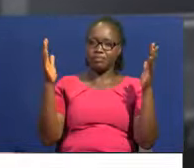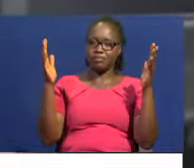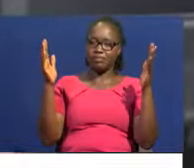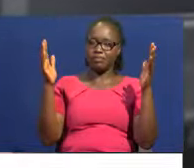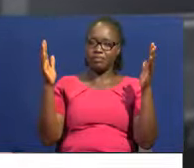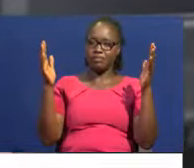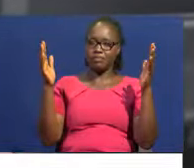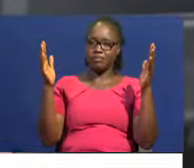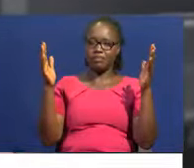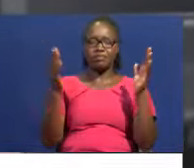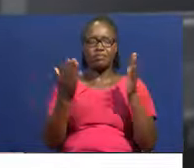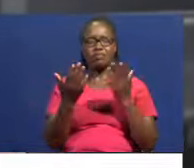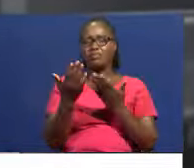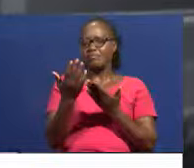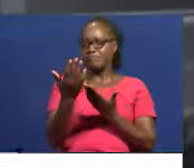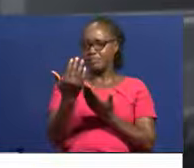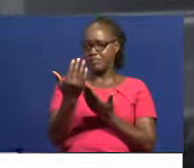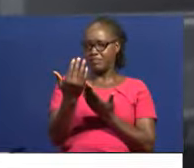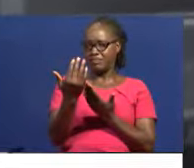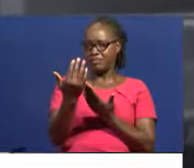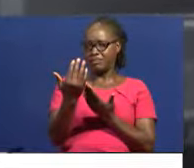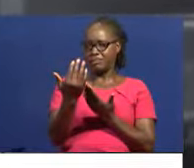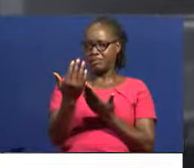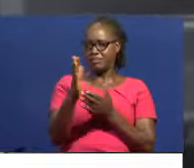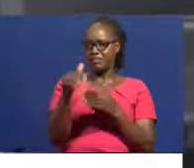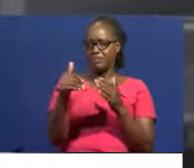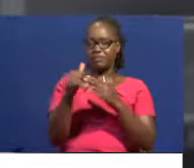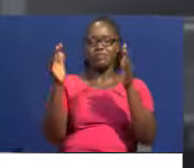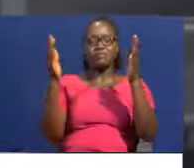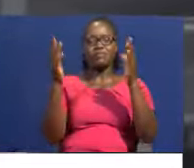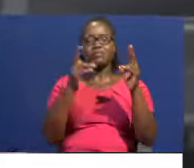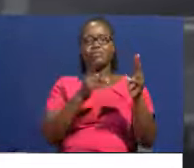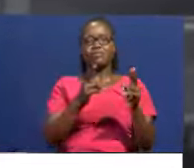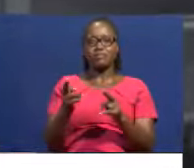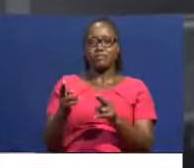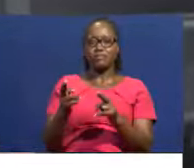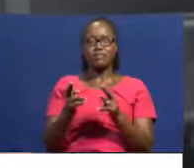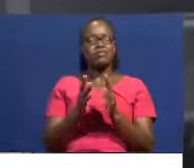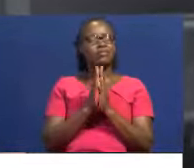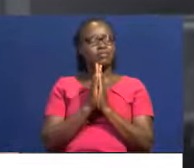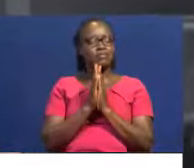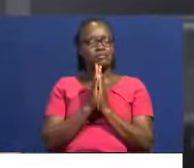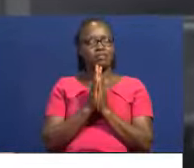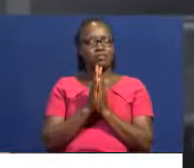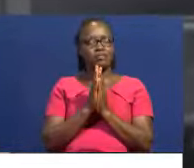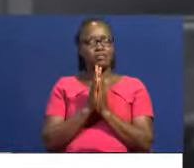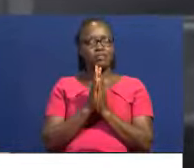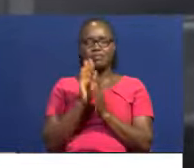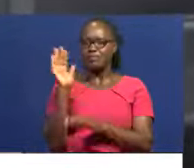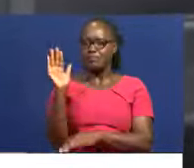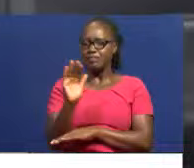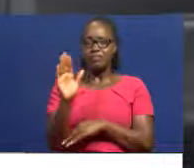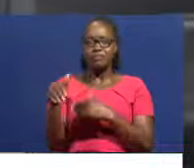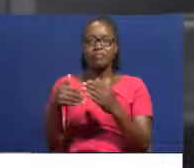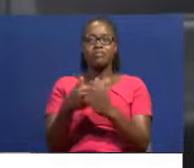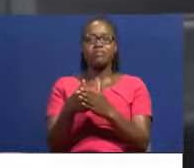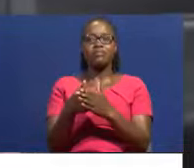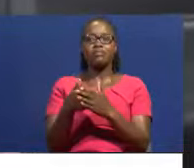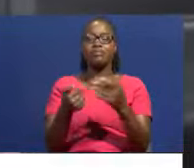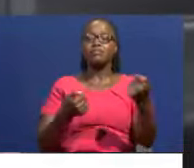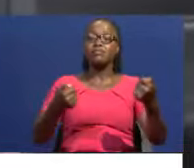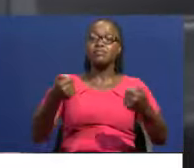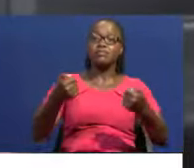Krismasi unapokuja na sherehe zote kawaida, tunaomba madereva wote